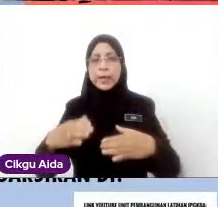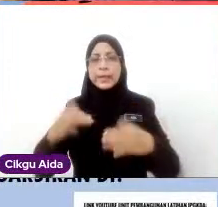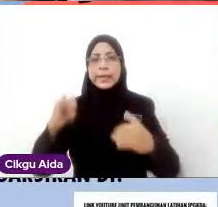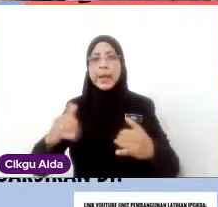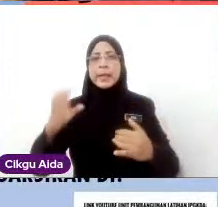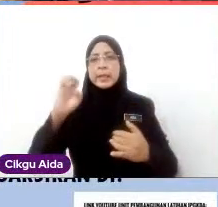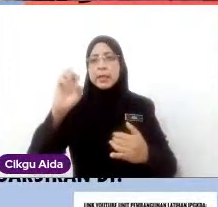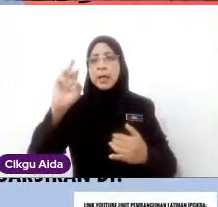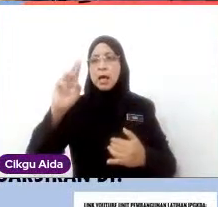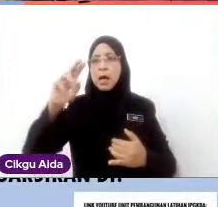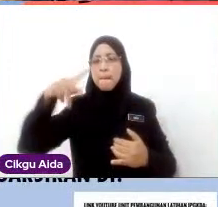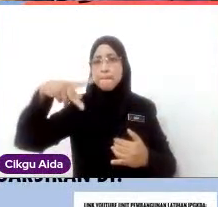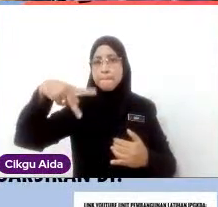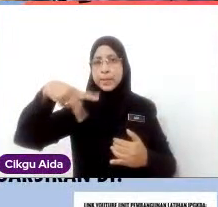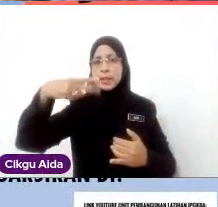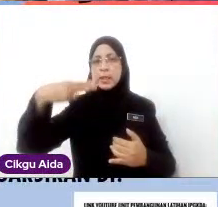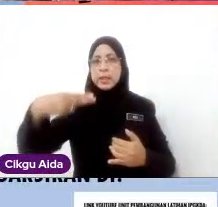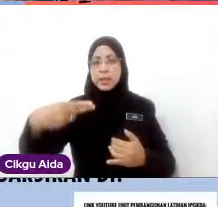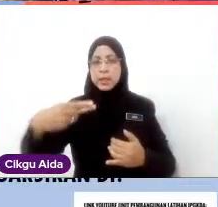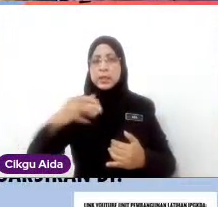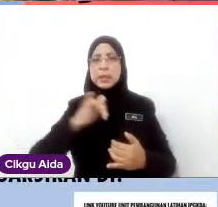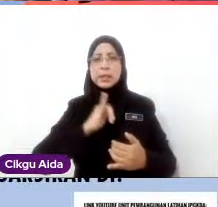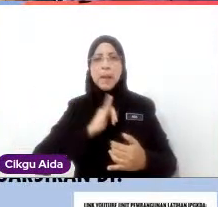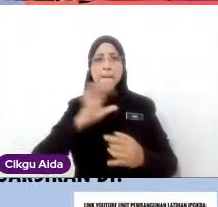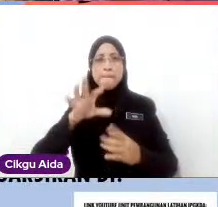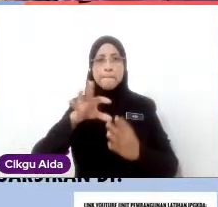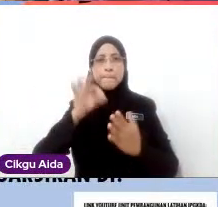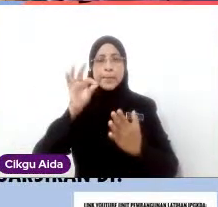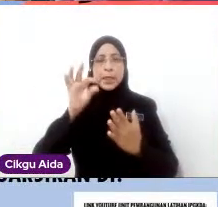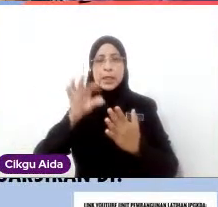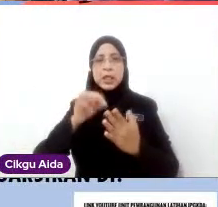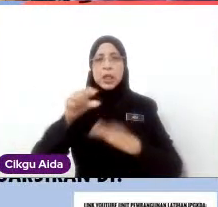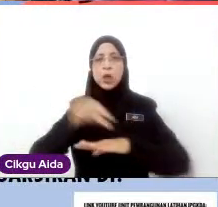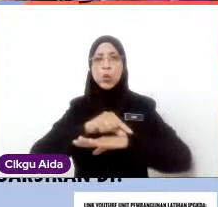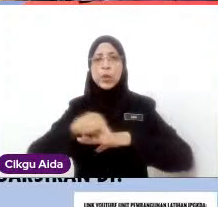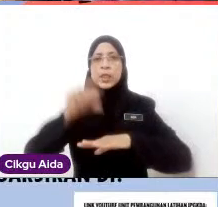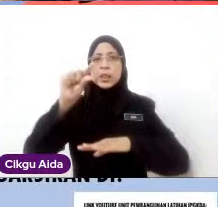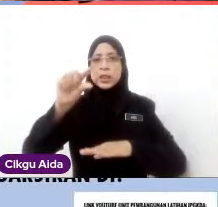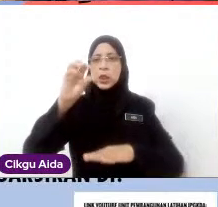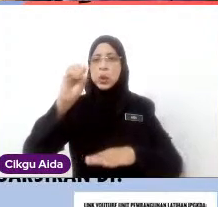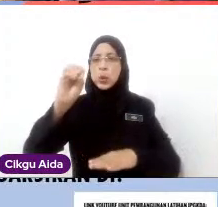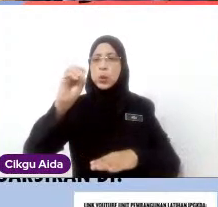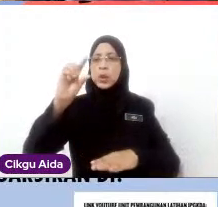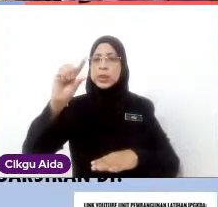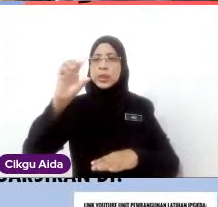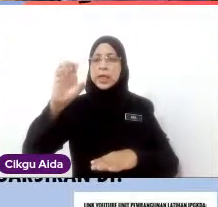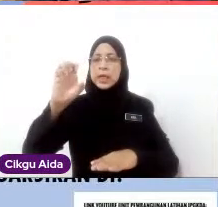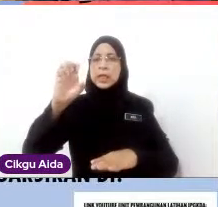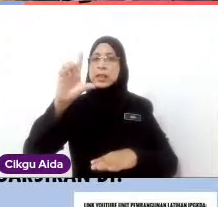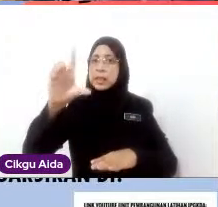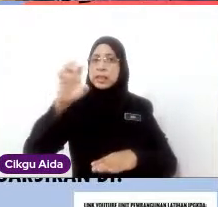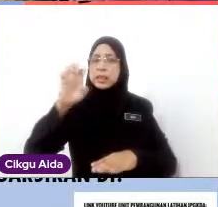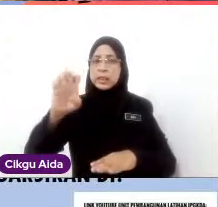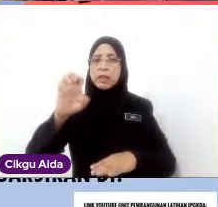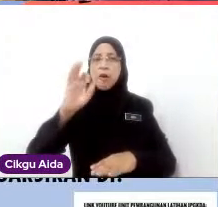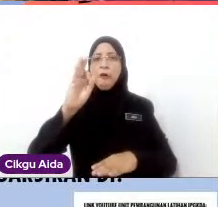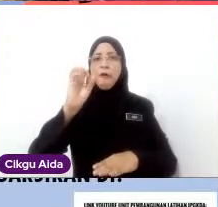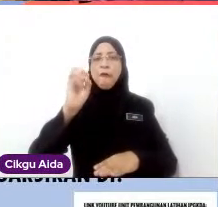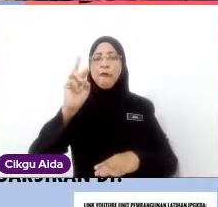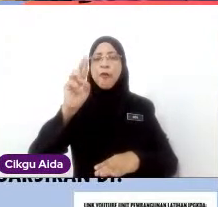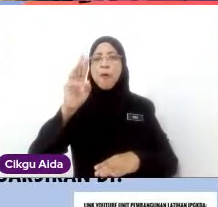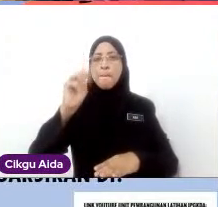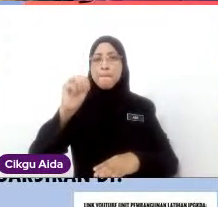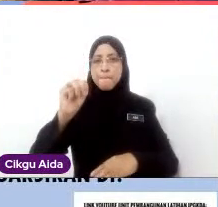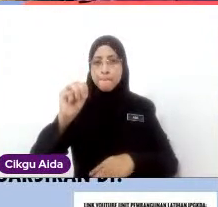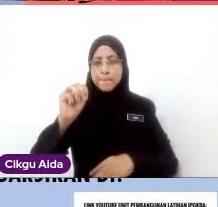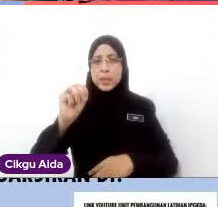Jadi apa yang kami buat, saya memilih untuk menggunakan Google Form, dokumen data studio dan juga dokumen studio dan juga